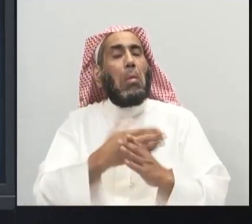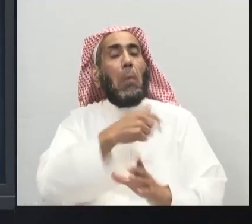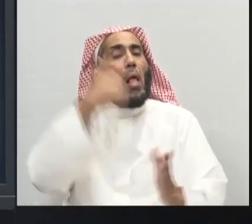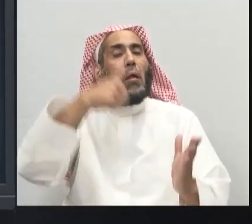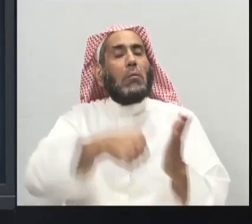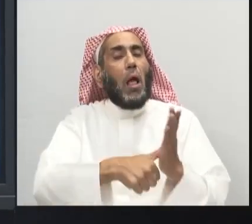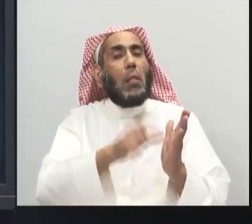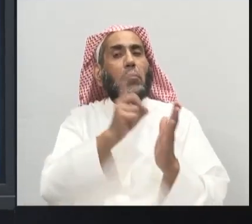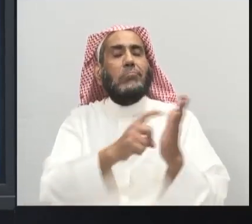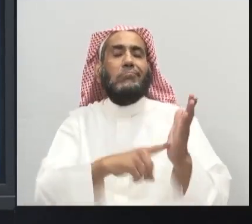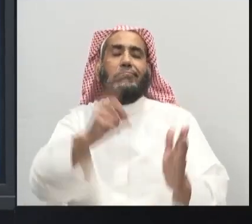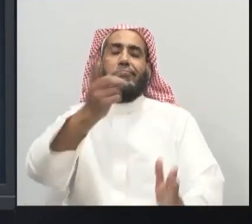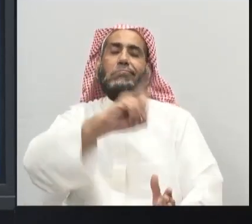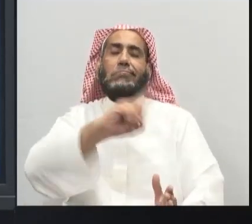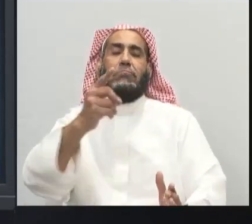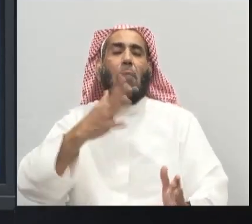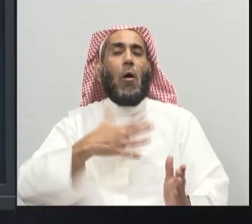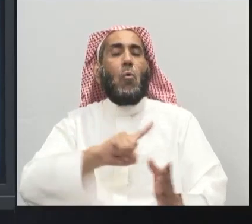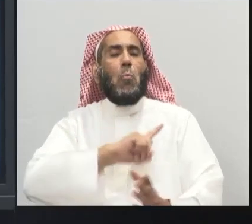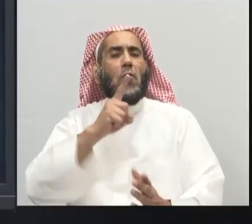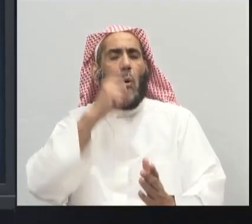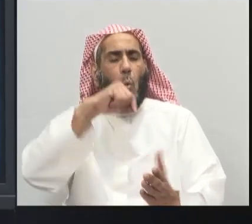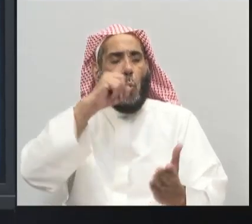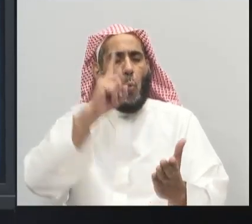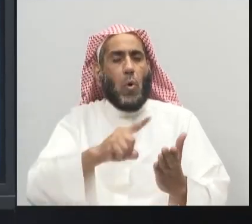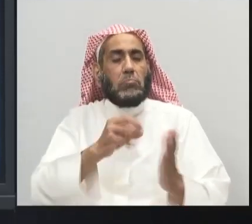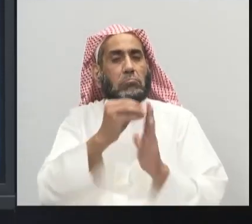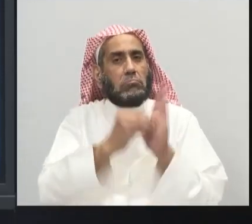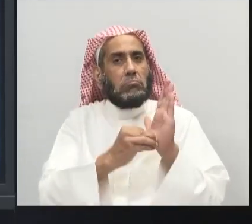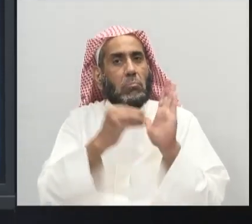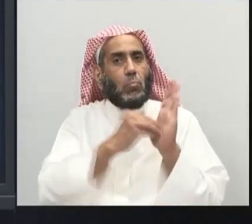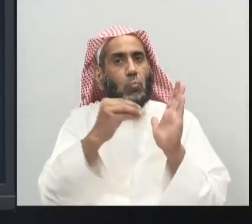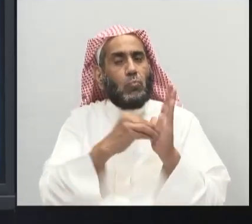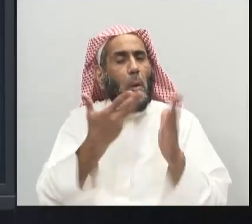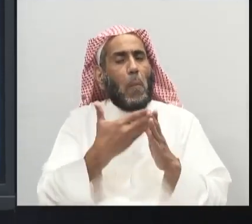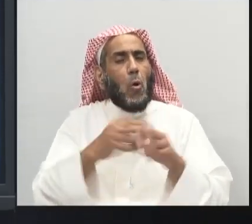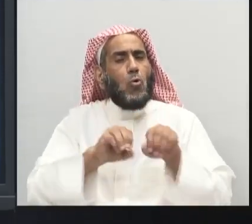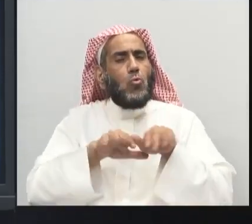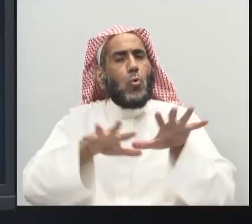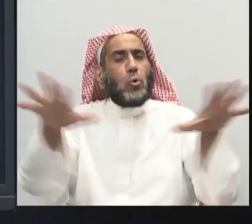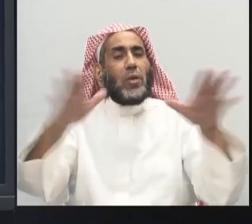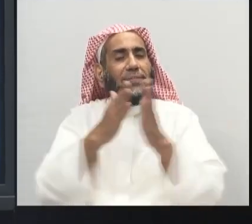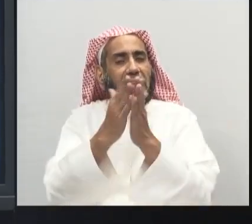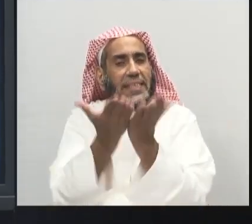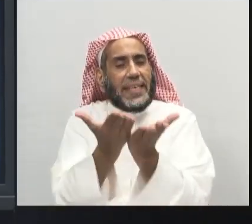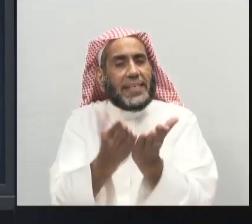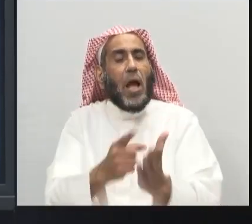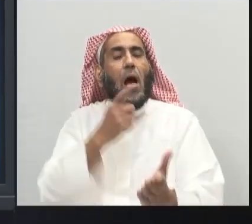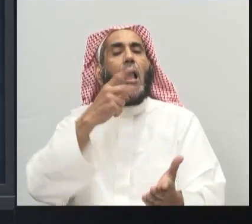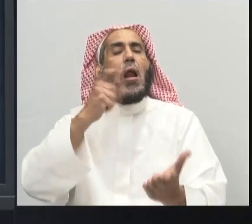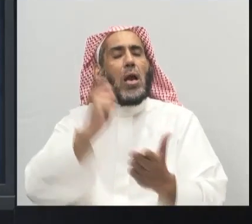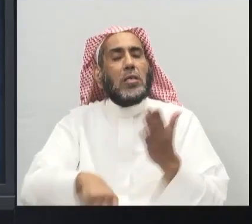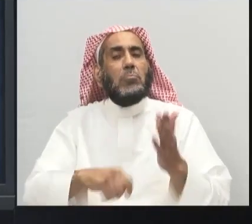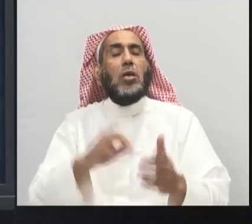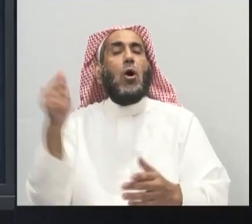الانظمه وهذه القوانين التي قد نصت ما دام انه قد نشر في الجريده الرسميه وهي جريده ام